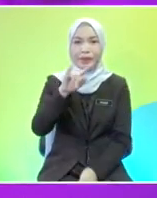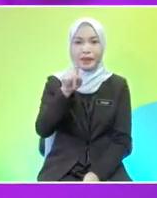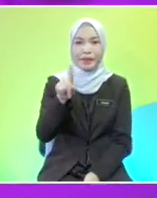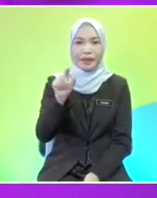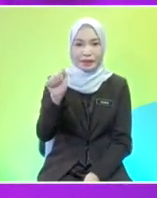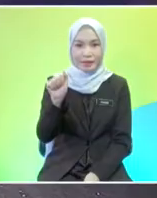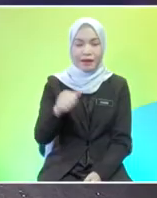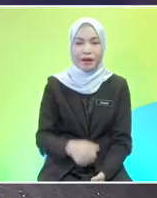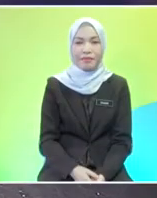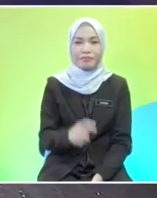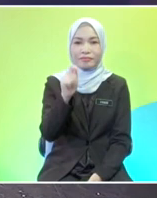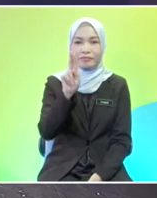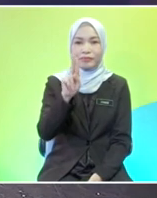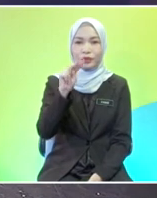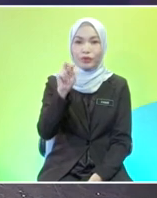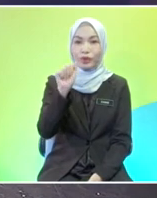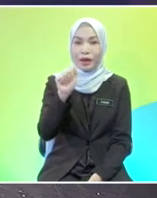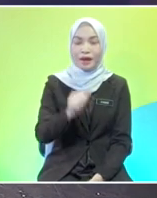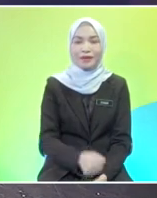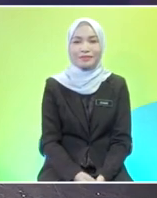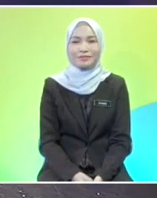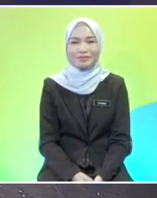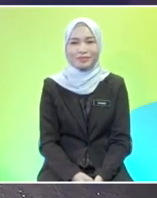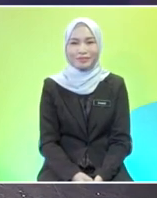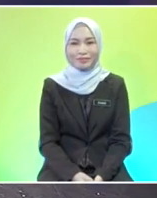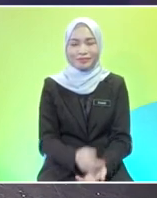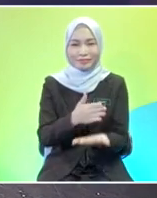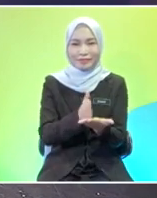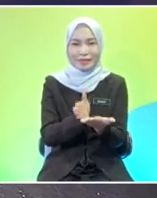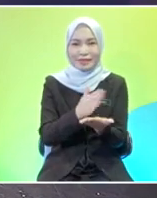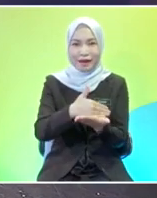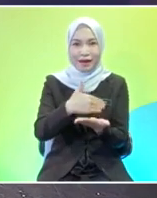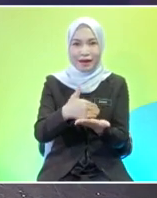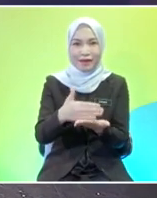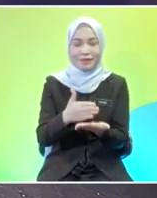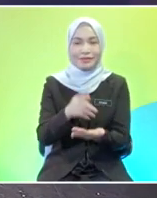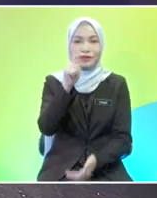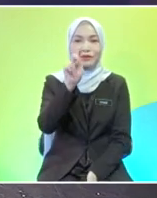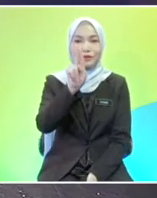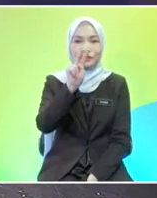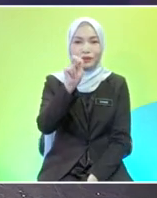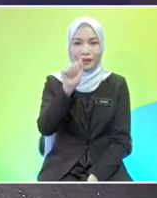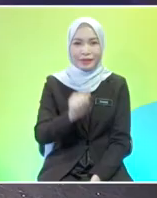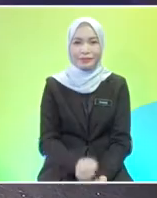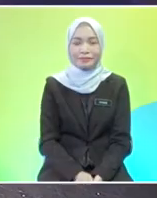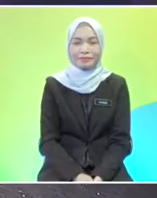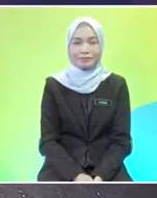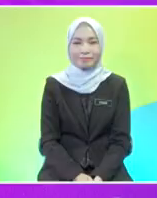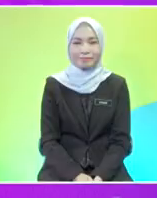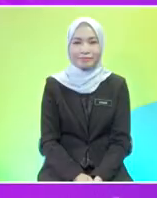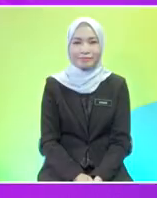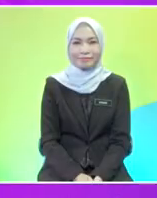Oke kita sama-sama baca ayat yang satu dua mula